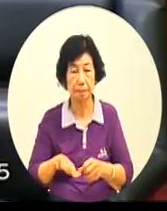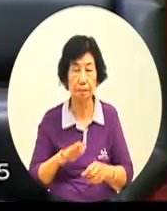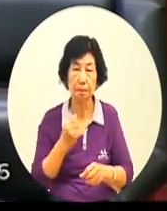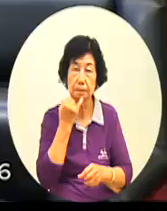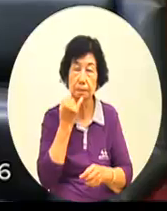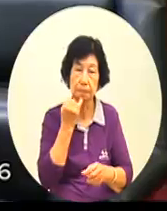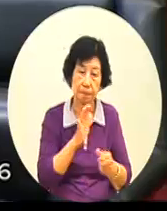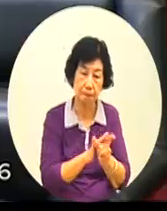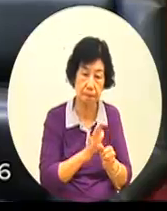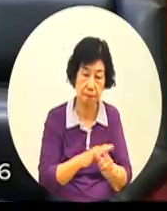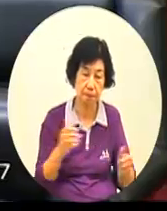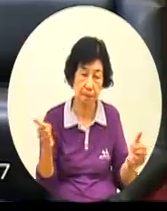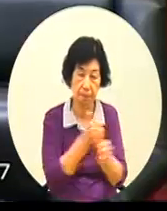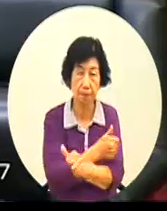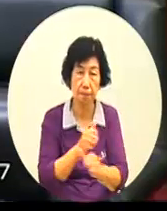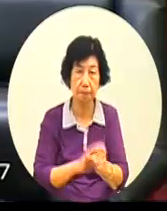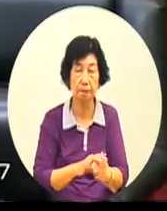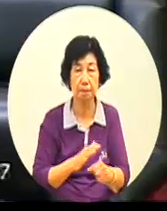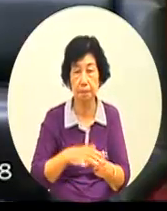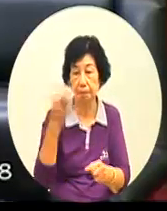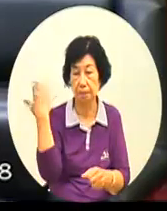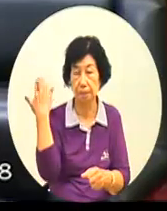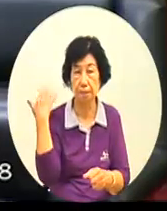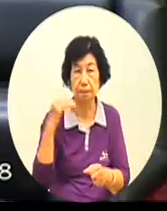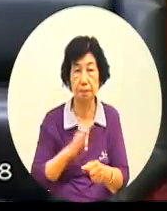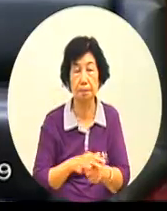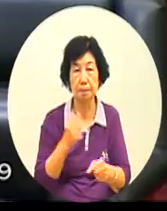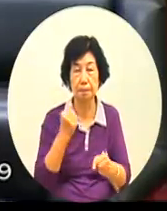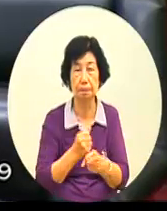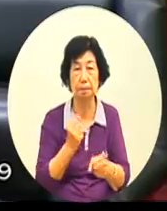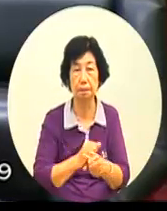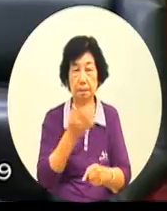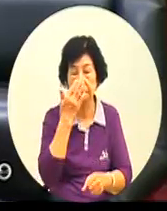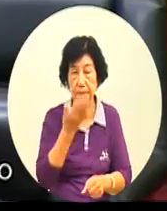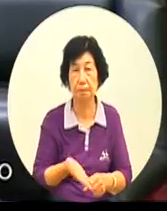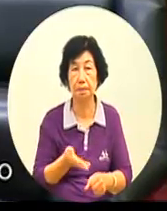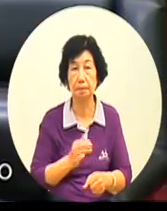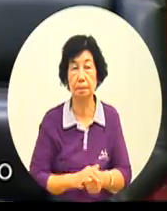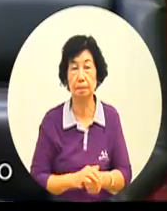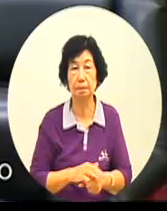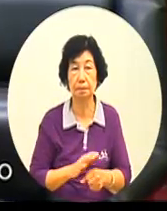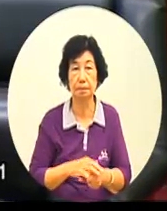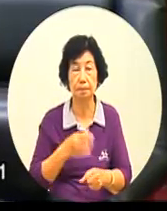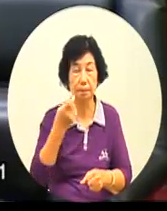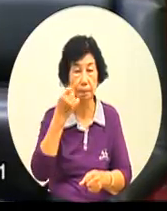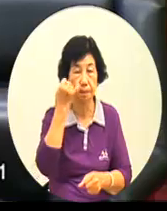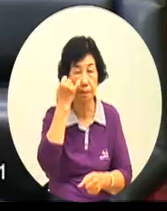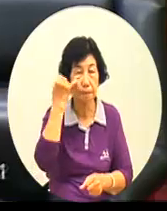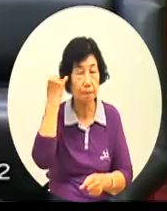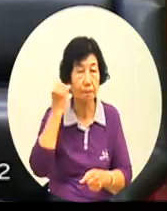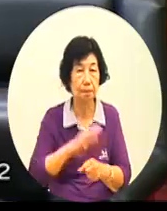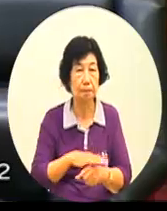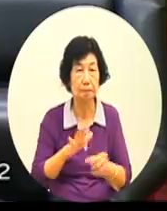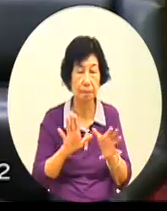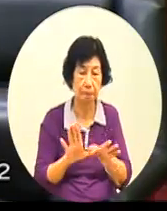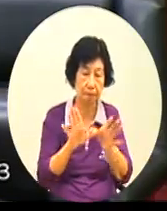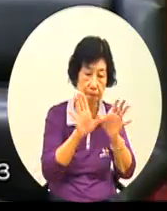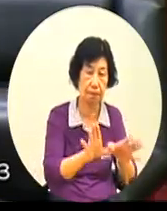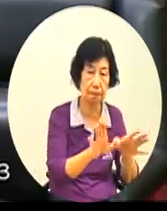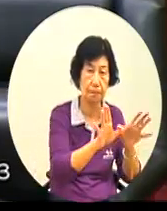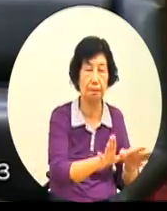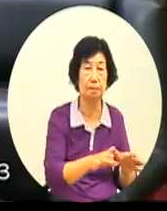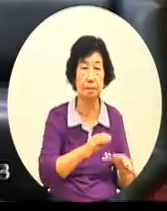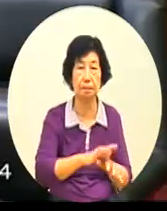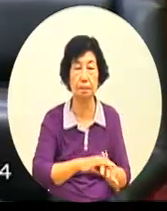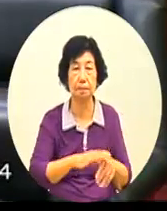因为三黑全部是失败的嘛，三黑是紫斑蝶，这个是贸管处在做的啊，岩雕是马勒自